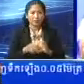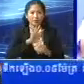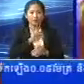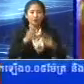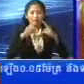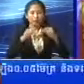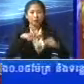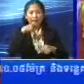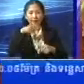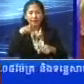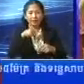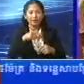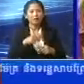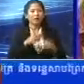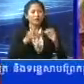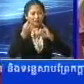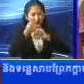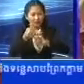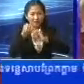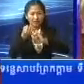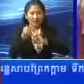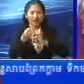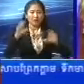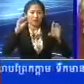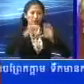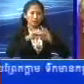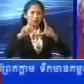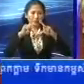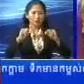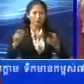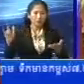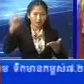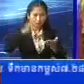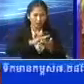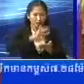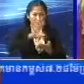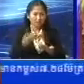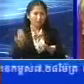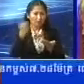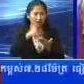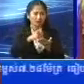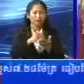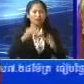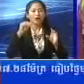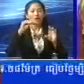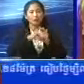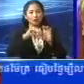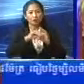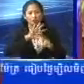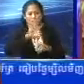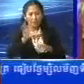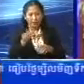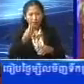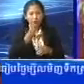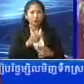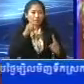នមានប្រសាសន៍ថាលោកសន្យាថានឹងនាំវិនិយោគិនជប៉ុនមកកម្ពុជាបន្ថែមទៀតដើម្បីមកបណ្ដាទុនវិនិយោគនៅកម្ពុជា